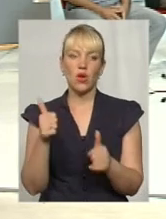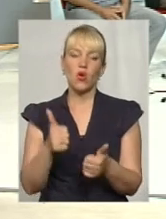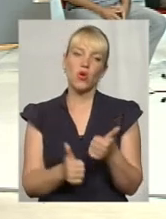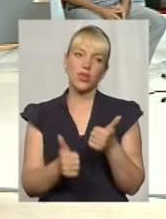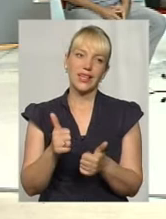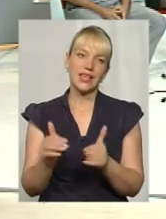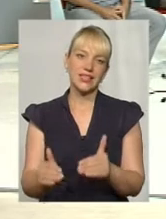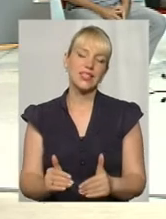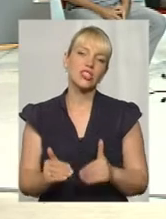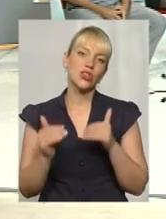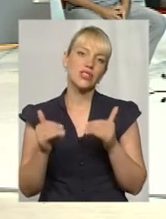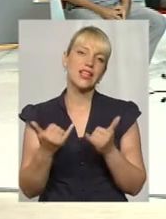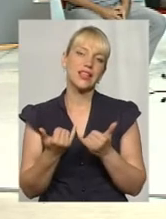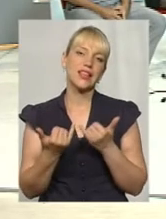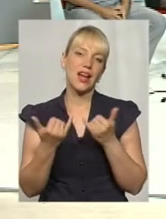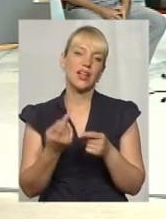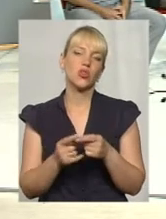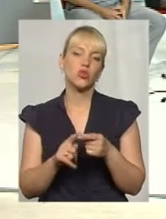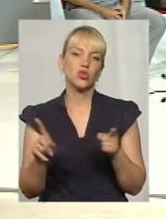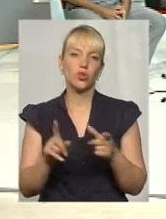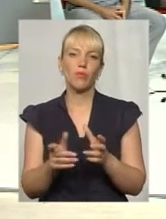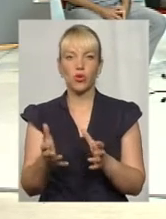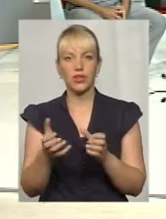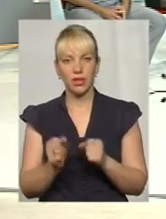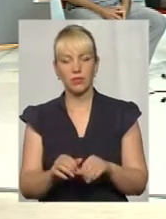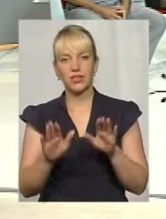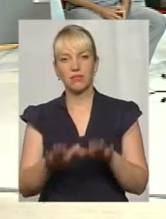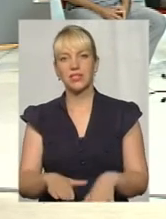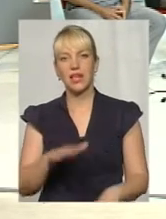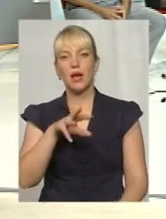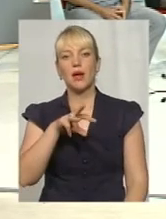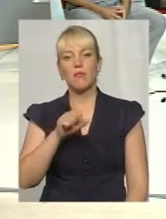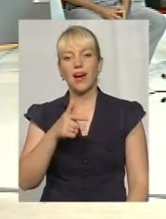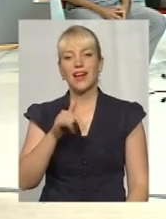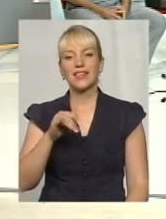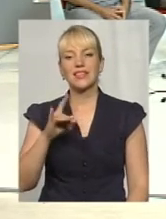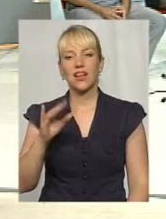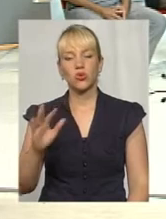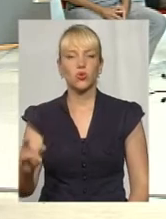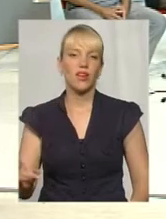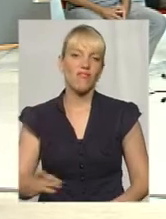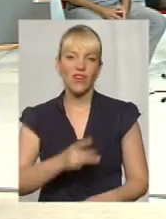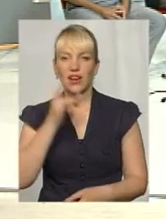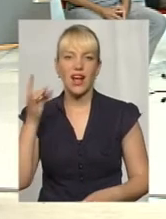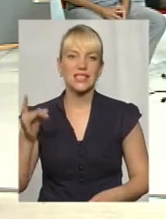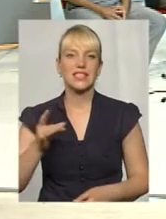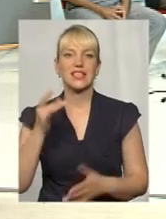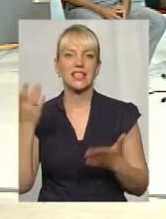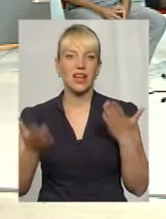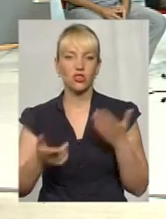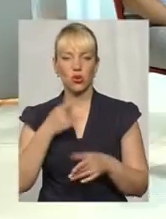конкуренція зросте для того, щоб отримати місце в магістратурі в рази, особливо, якщо ми говоримо про